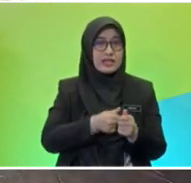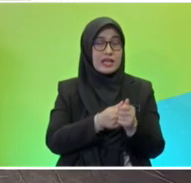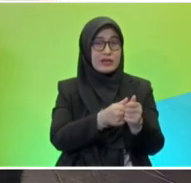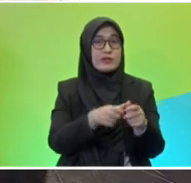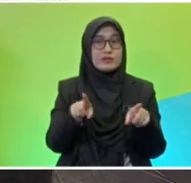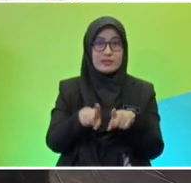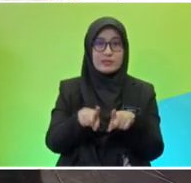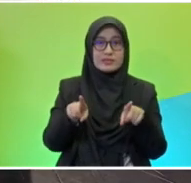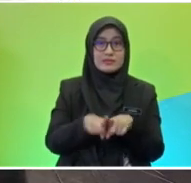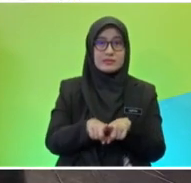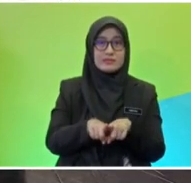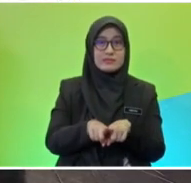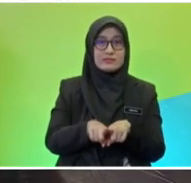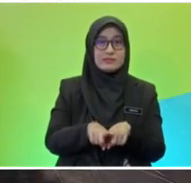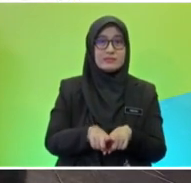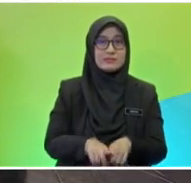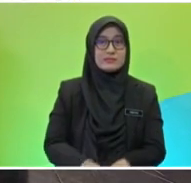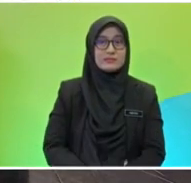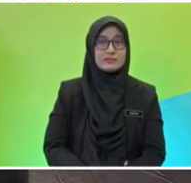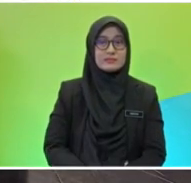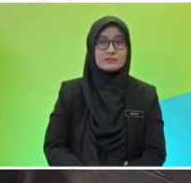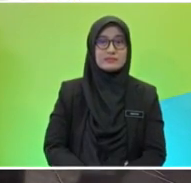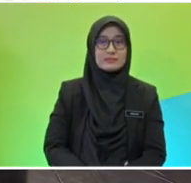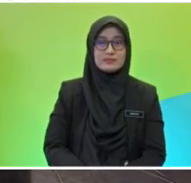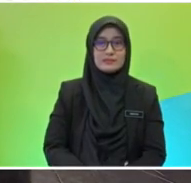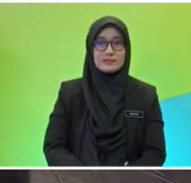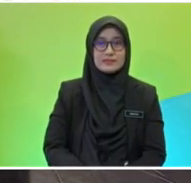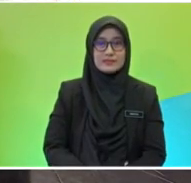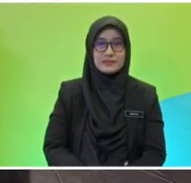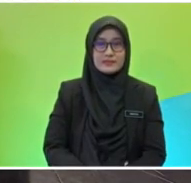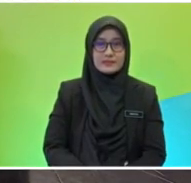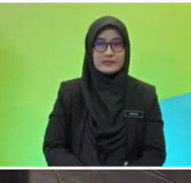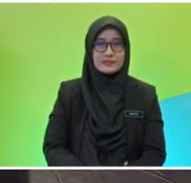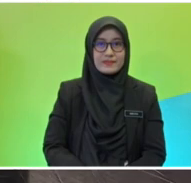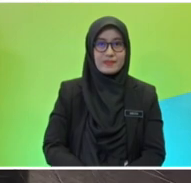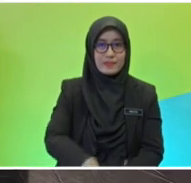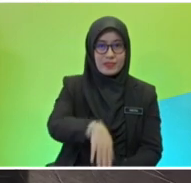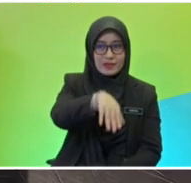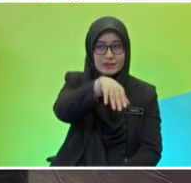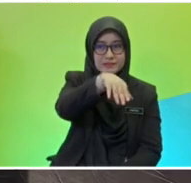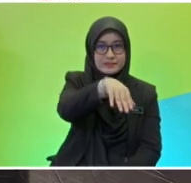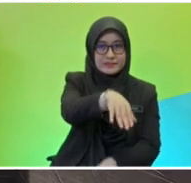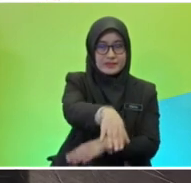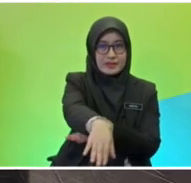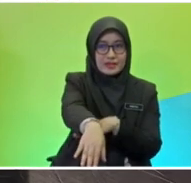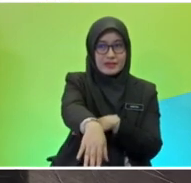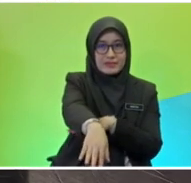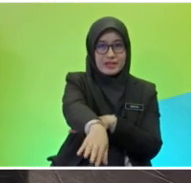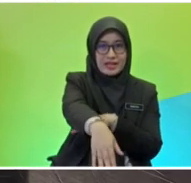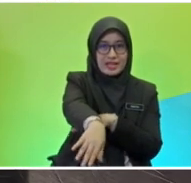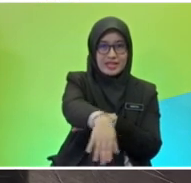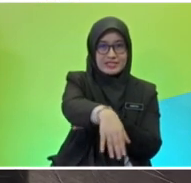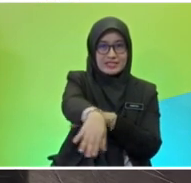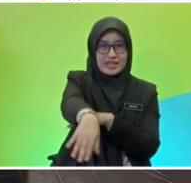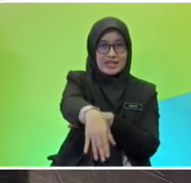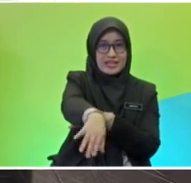ni. Okey. Akmal kena buat bongkok. Okey, macam ni. Lepas tu satu tangan macam ni, ibarat ini belalai gajah. Ini belalai gajah. Okey, satu